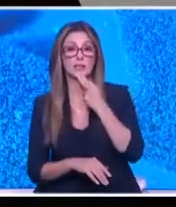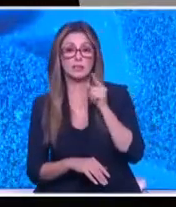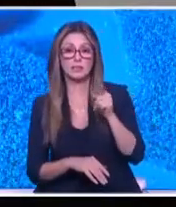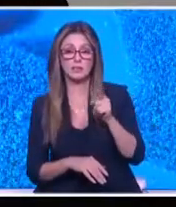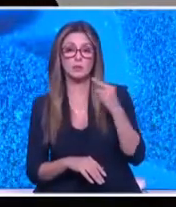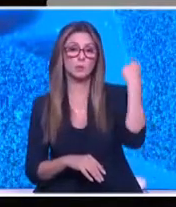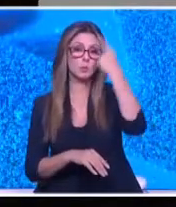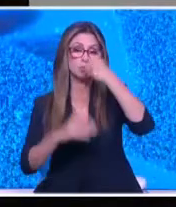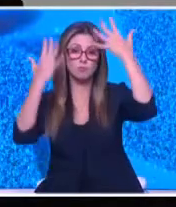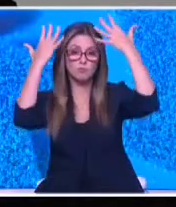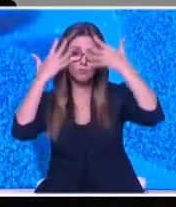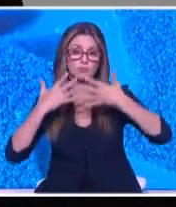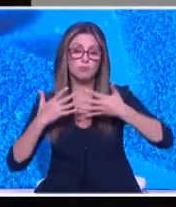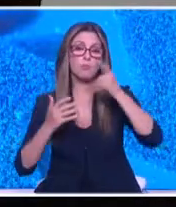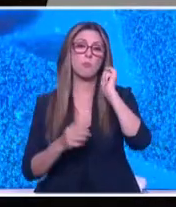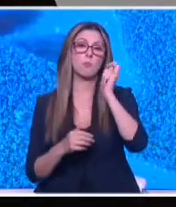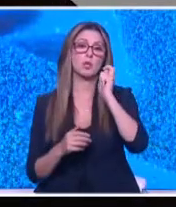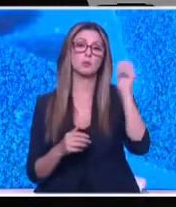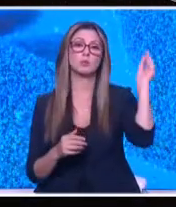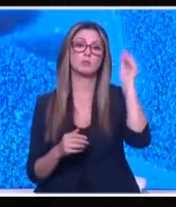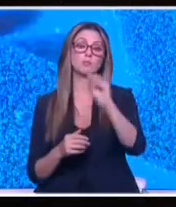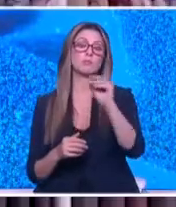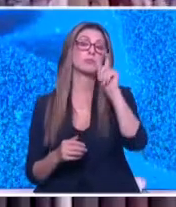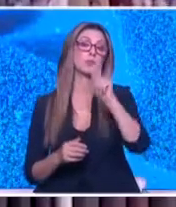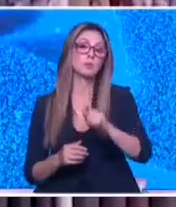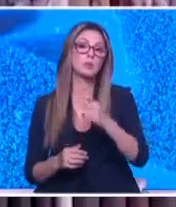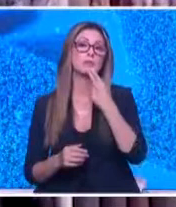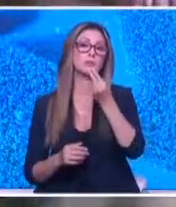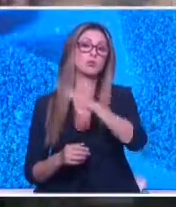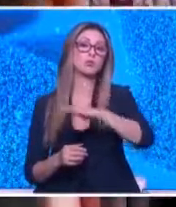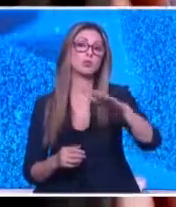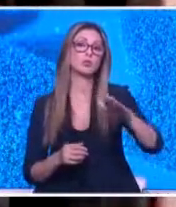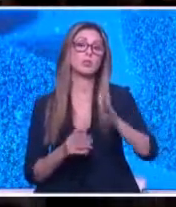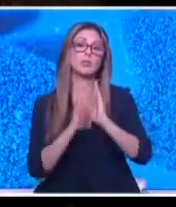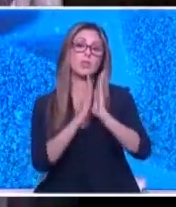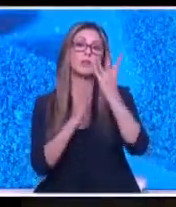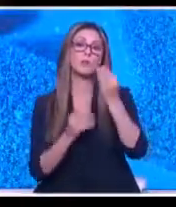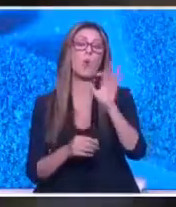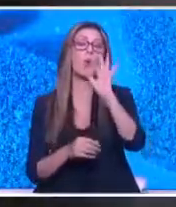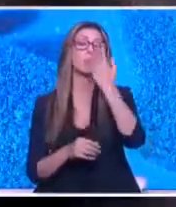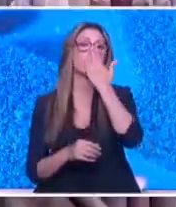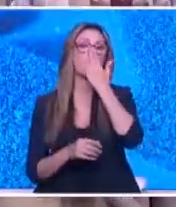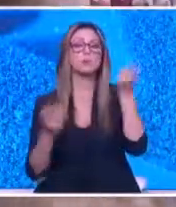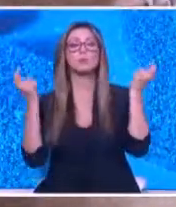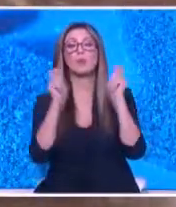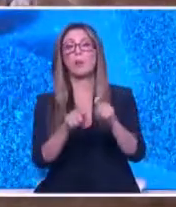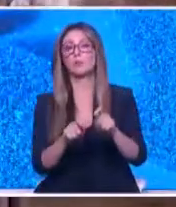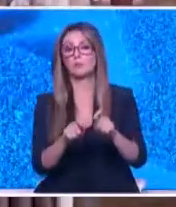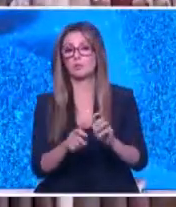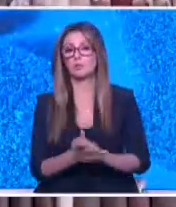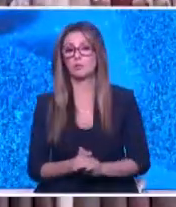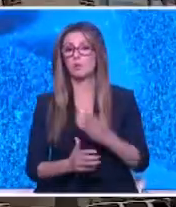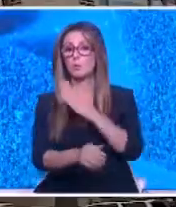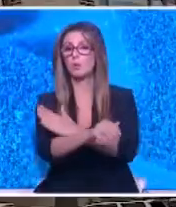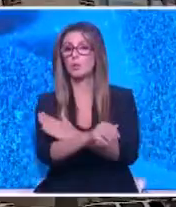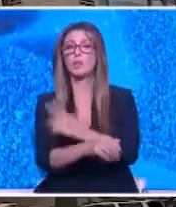yüzü kapatacak şekilde örtülme zorunluluğu getiren Taliban, kız çocuklarının devam ettiği orta dereceli okulları da kapatmıştı.